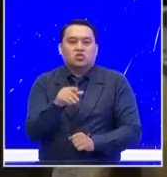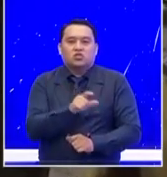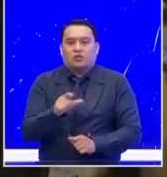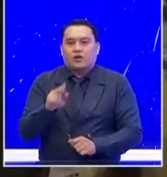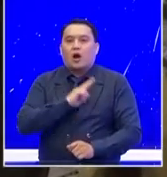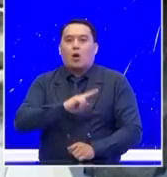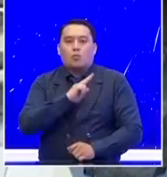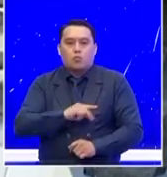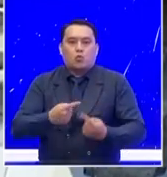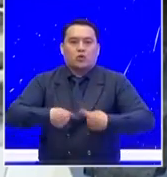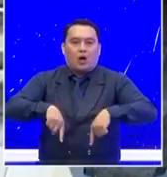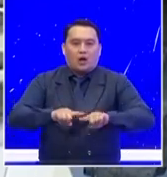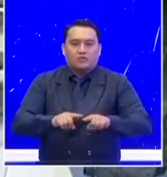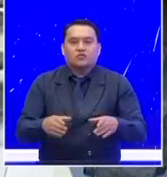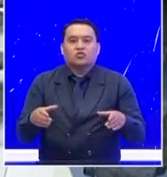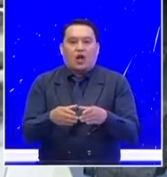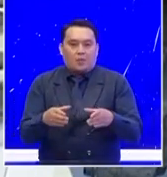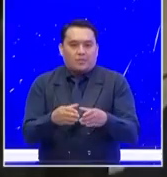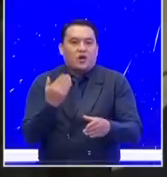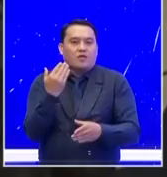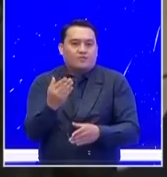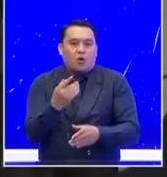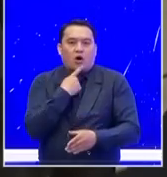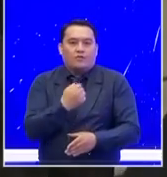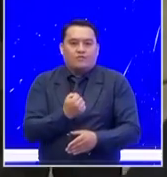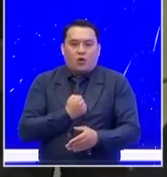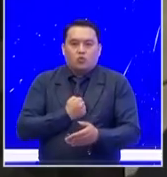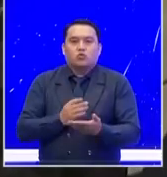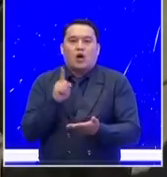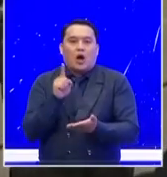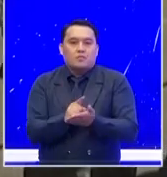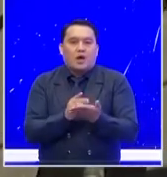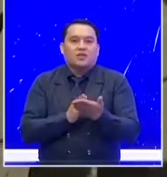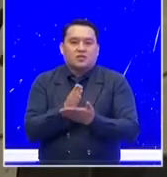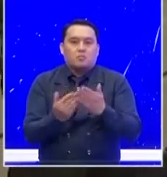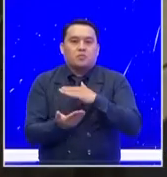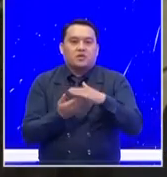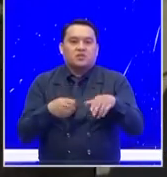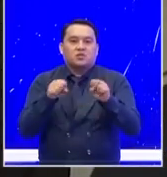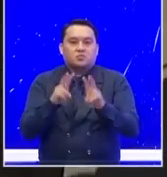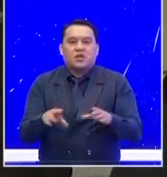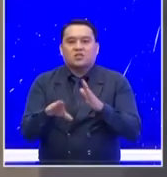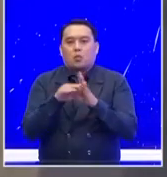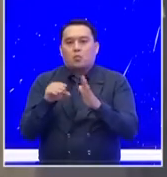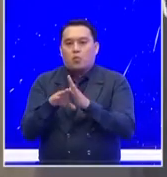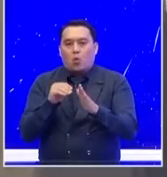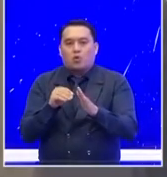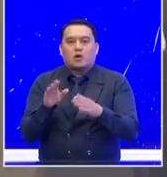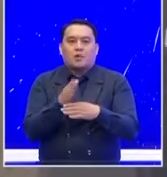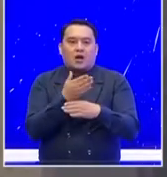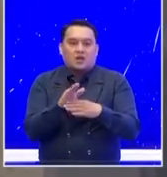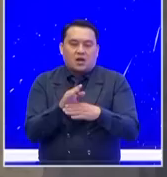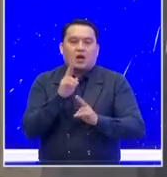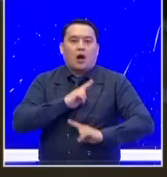человек работают в бригаде столичного штаба, в их числе сотни военнообязанных, призванных на спецсборы. Они поделены